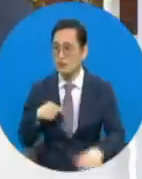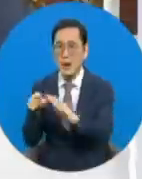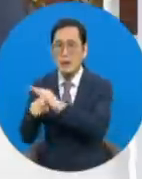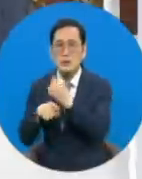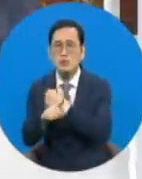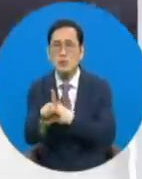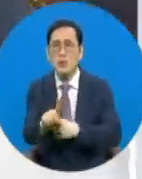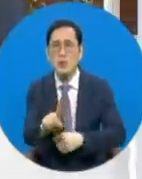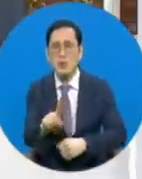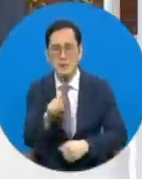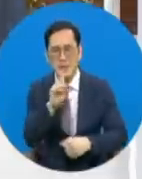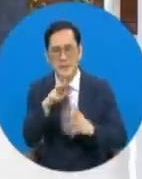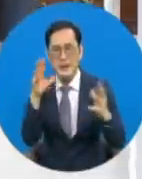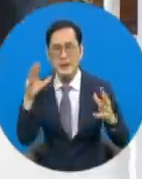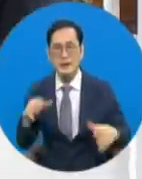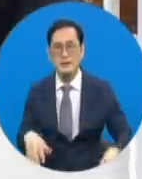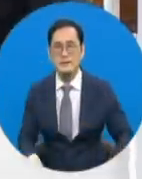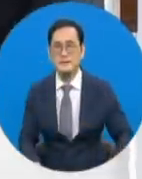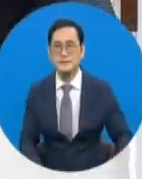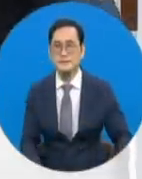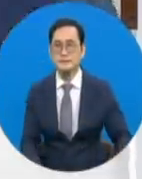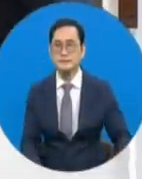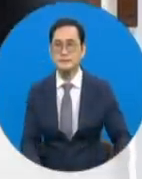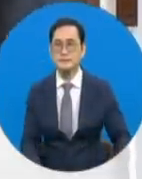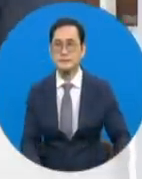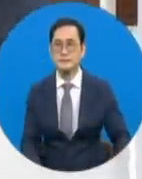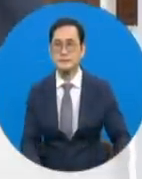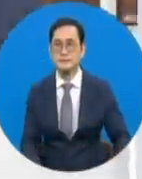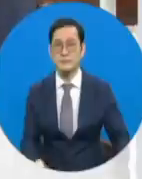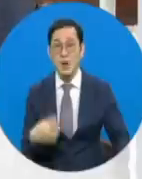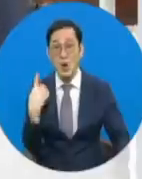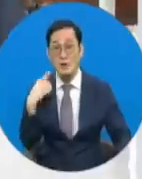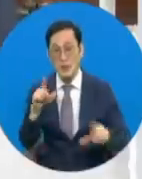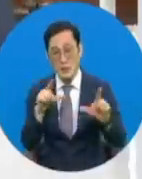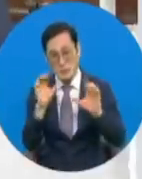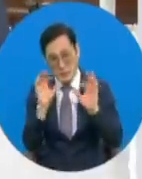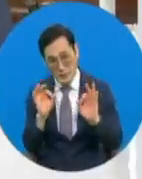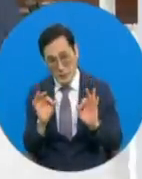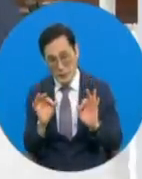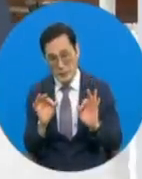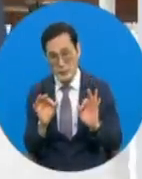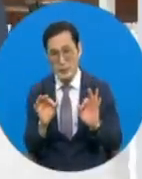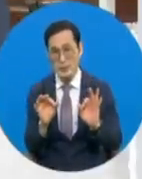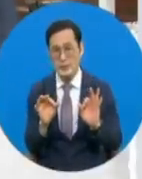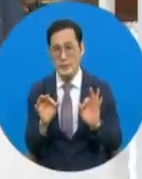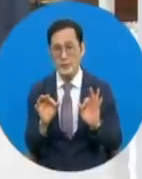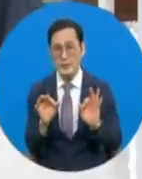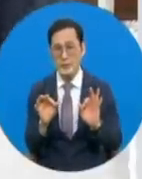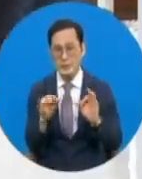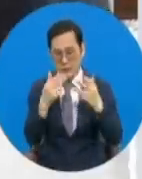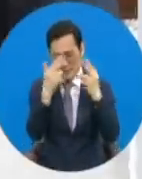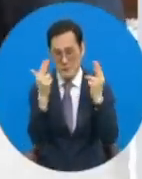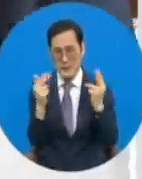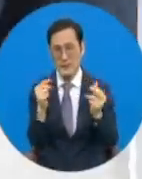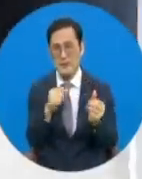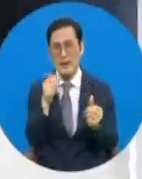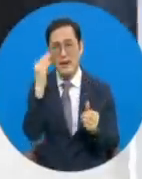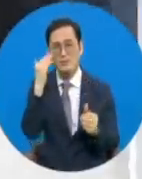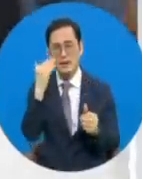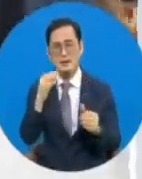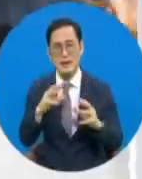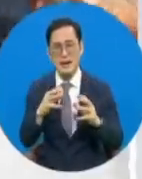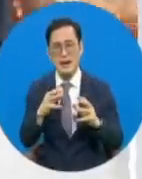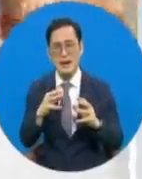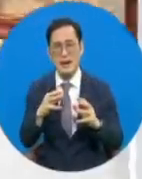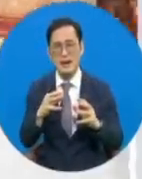것이냐라는 여론적 비판이 쏟아졌었죠. 그러니까 이 어제 있었던 장면들은 이른바 이재명 대표를 향해서 대한민국의 국격을